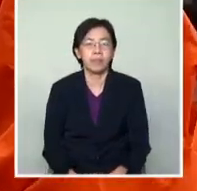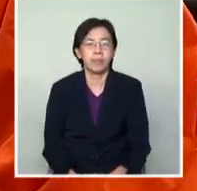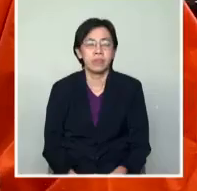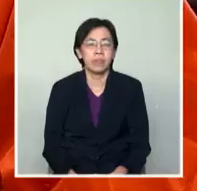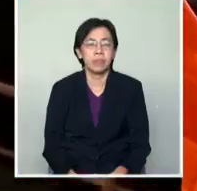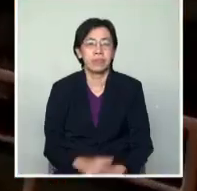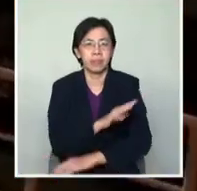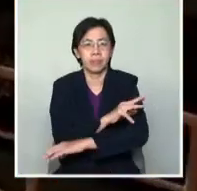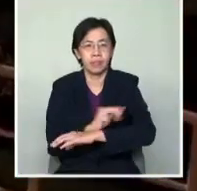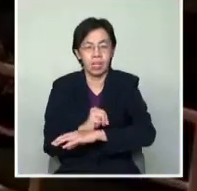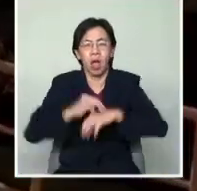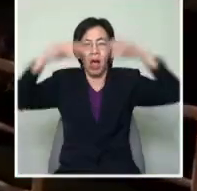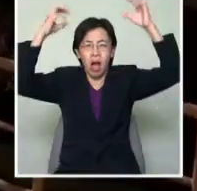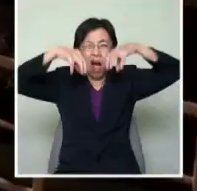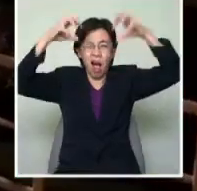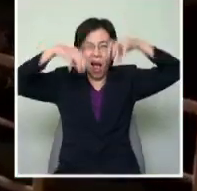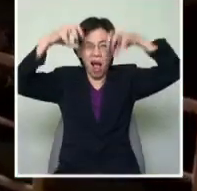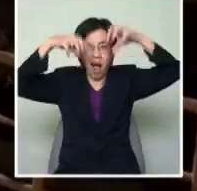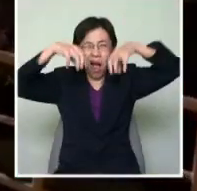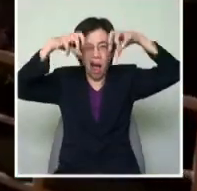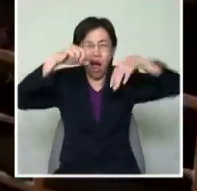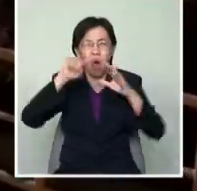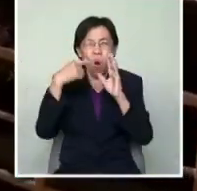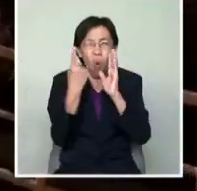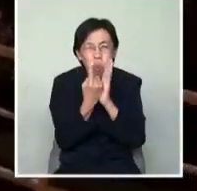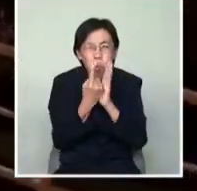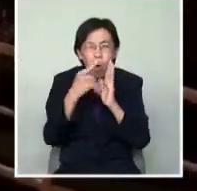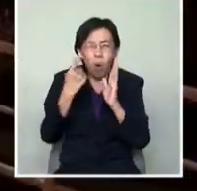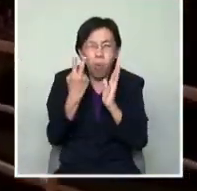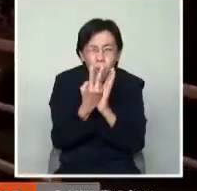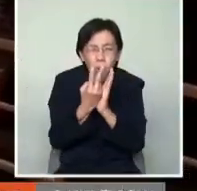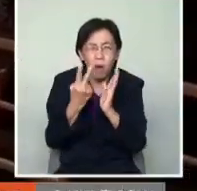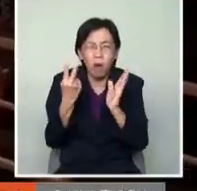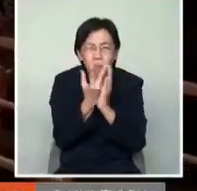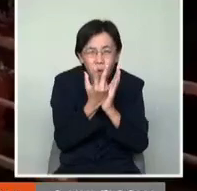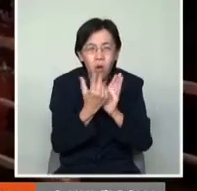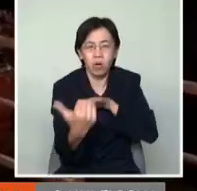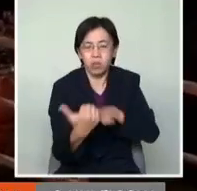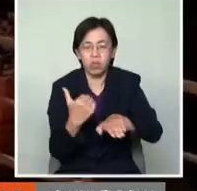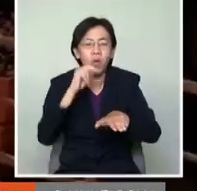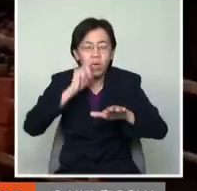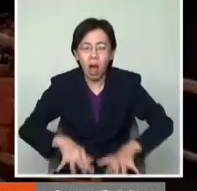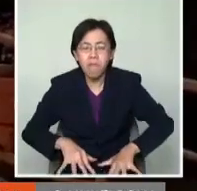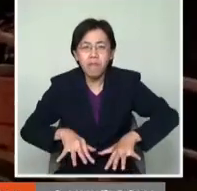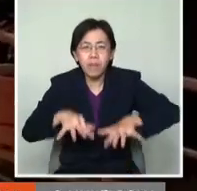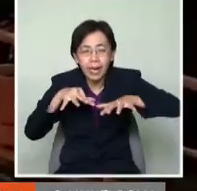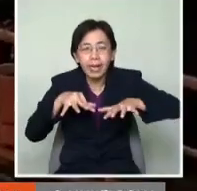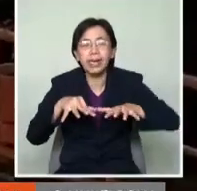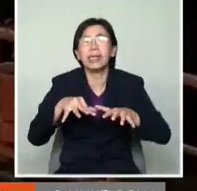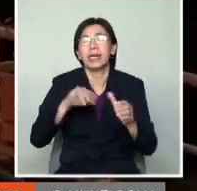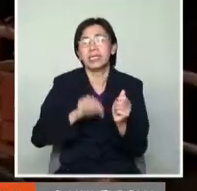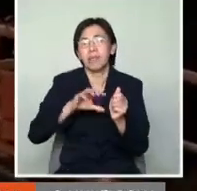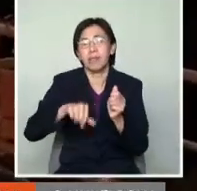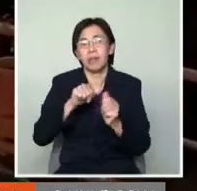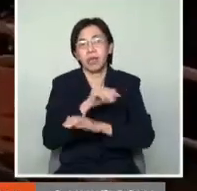าสารคามฝนตกลงมาอย่างหนักนานกว่า3ชั่วโมงทำให้เกิดน้ำท่วมขังบนถนนหลายสายในเขตเทศบาลเมืองมหาสารคาม